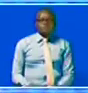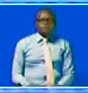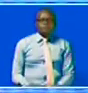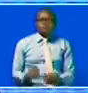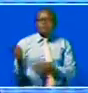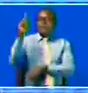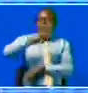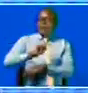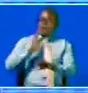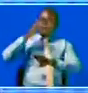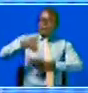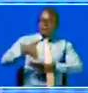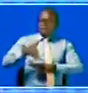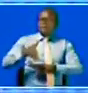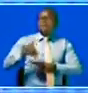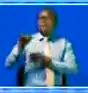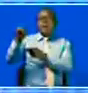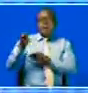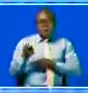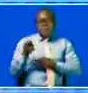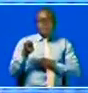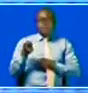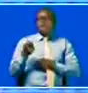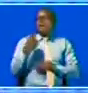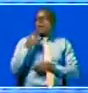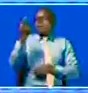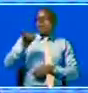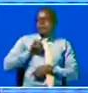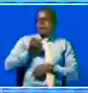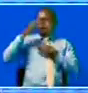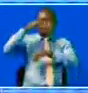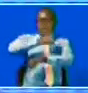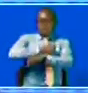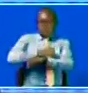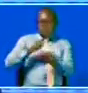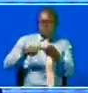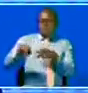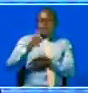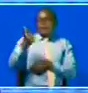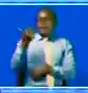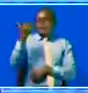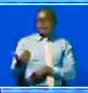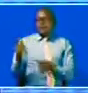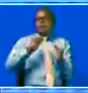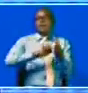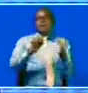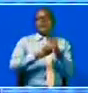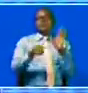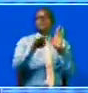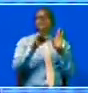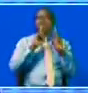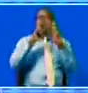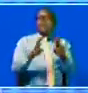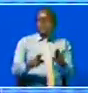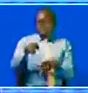Na siku moja baada ya matukio ya ubakaji katika shule Moi Girls hapa Nairobi, mwanafunzi mmoja ameandikisha taarifa katika kituo cha